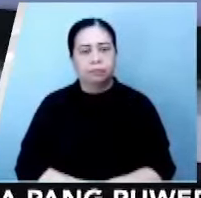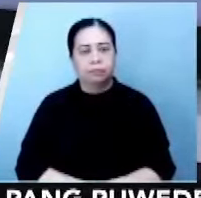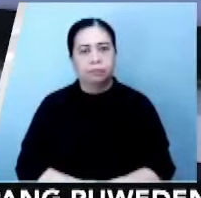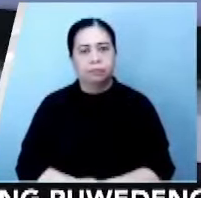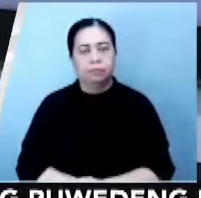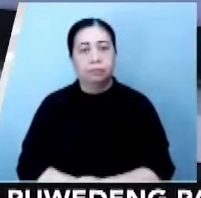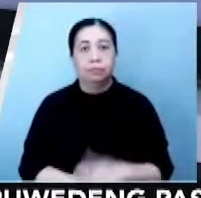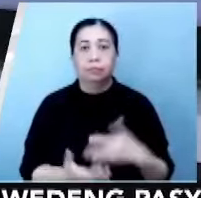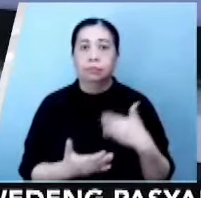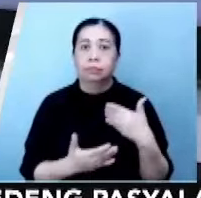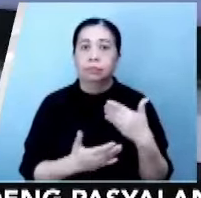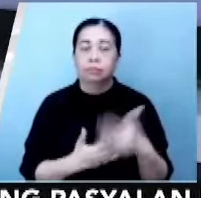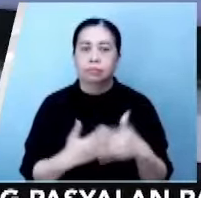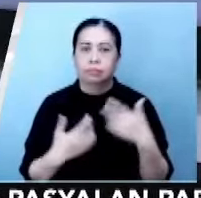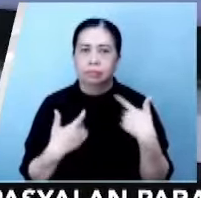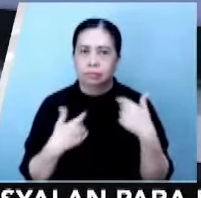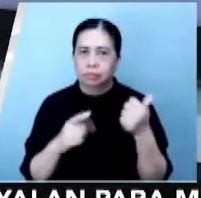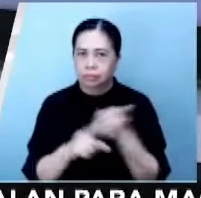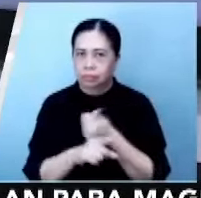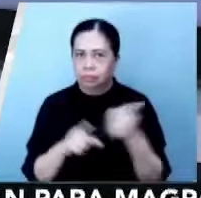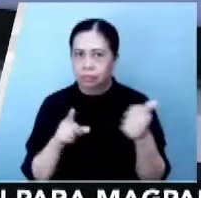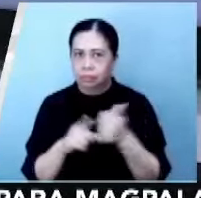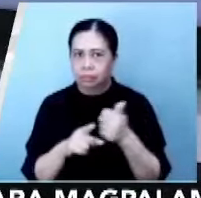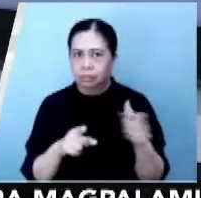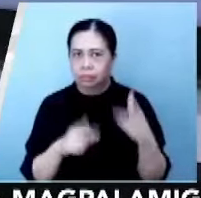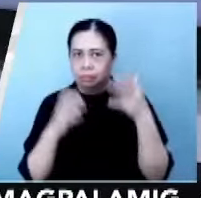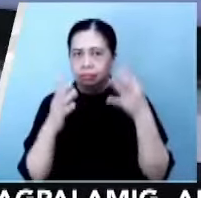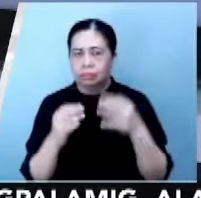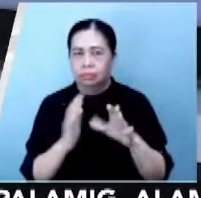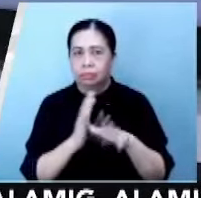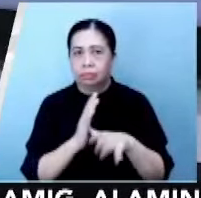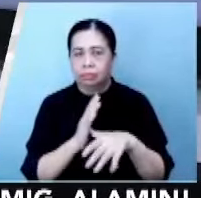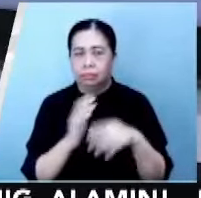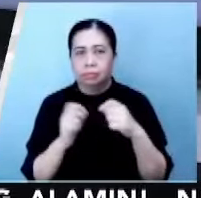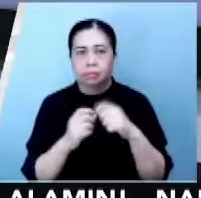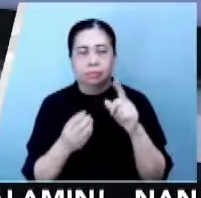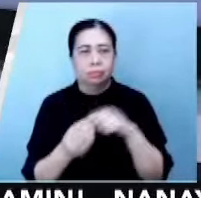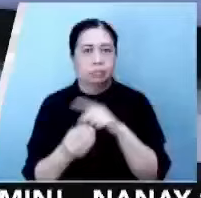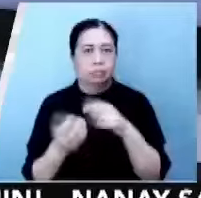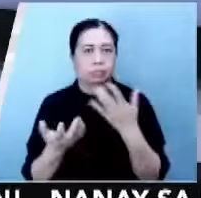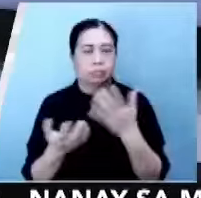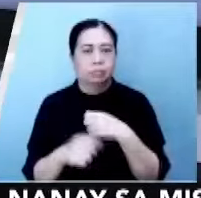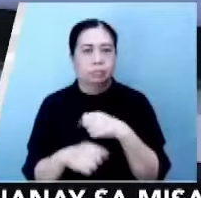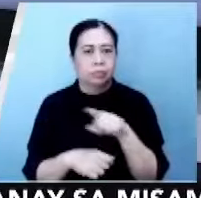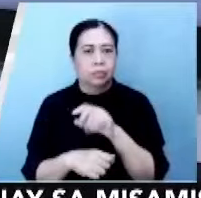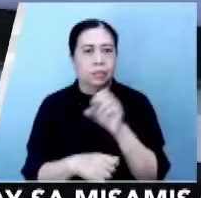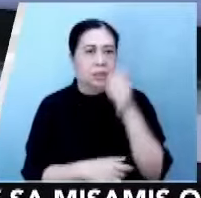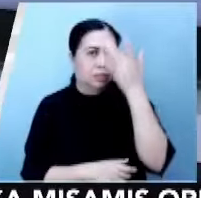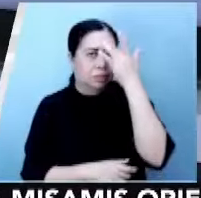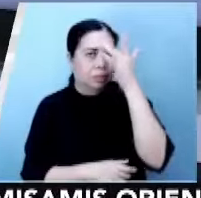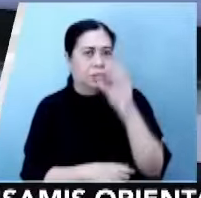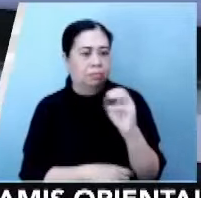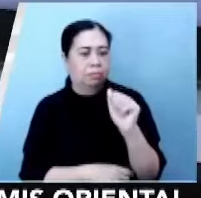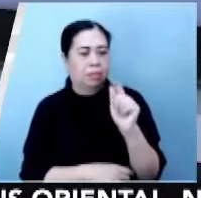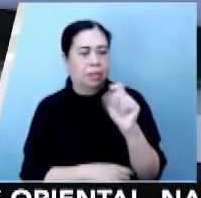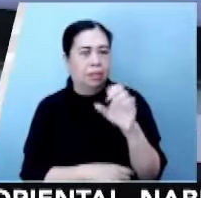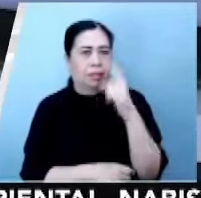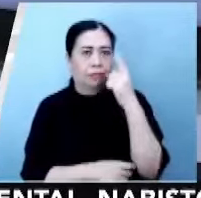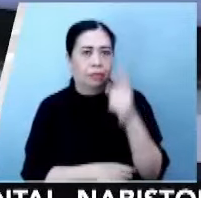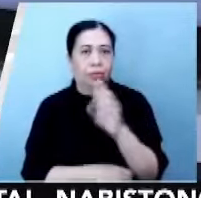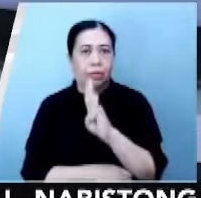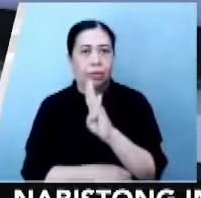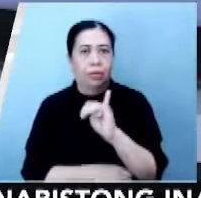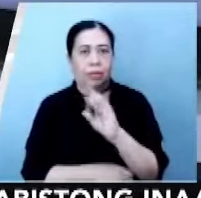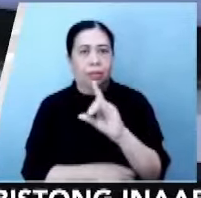Nagkaroon ng grave abuse of discretion ang Comelec sa pag-disqualify nito sa Smartmatic sa bidding para sa 2025